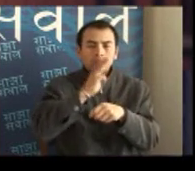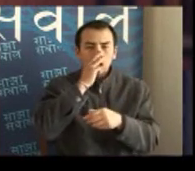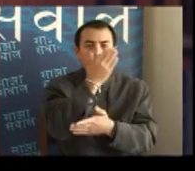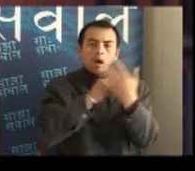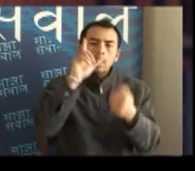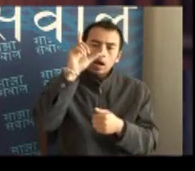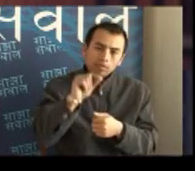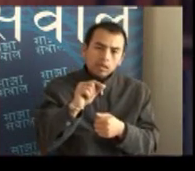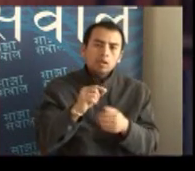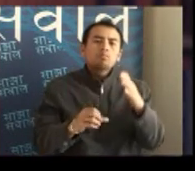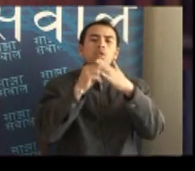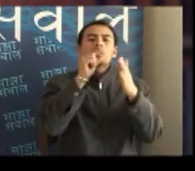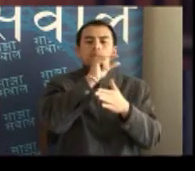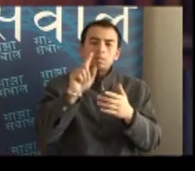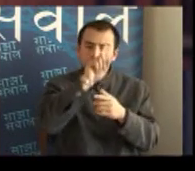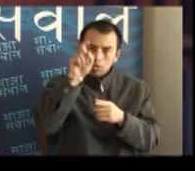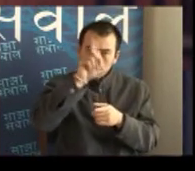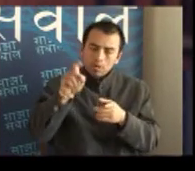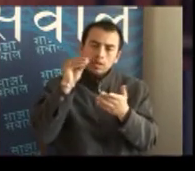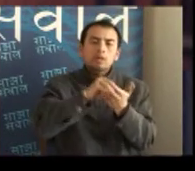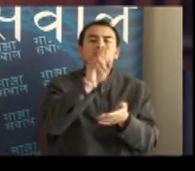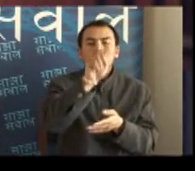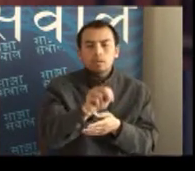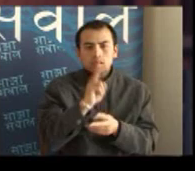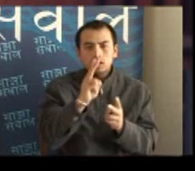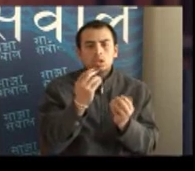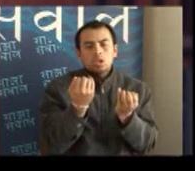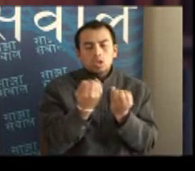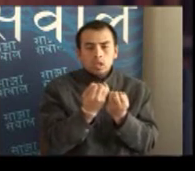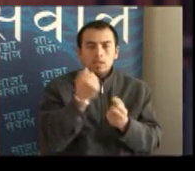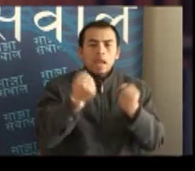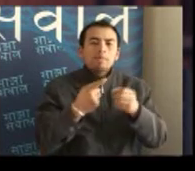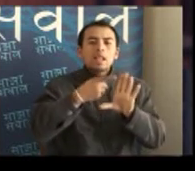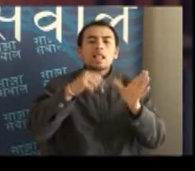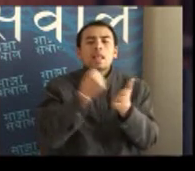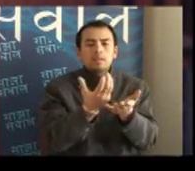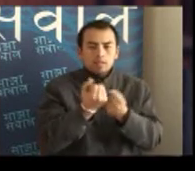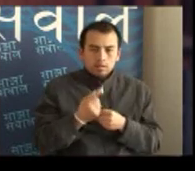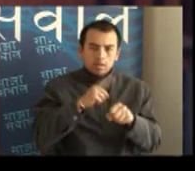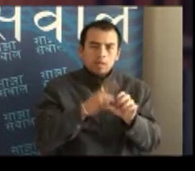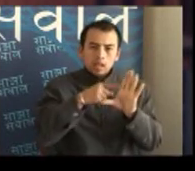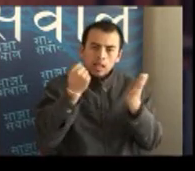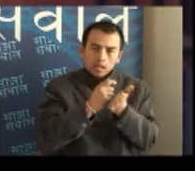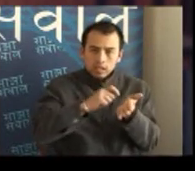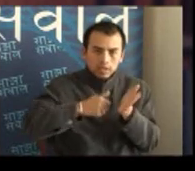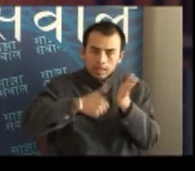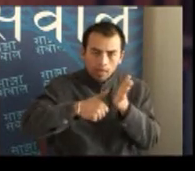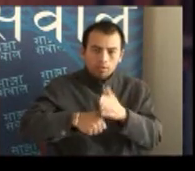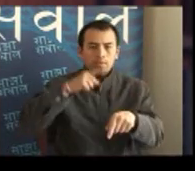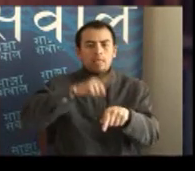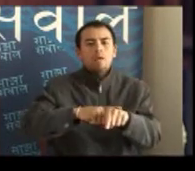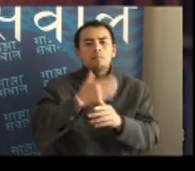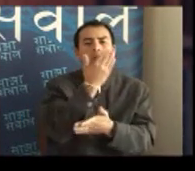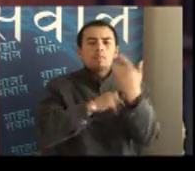अपाङ्गता एक्सेस सम्बन्धी केही प्रश्नहरू राखिनुपर्छ। त्यस्तै गरी ड्राइभरहरूले जब लाइसेन्स लिन्छन् त्यति बेला लाइसेन्सको लिखितको परीक्षामा पनि